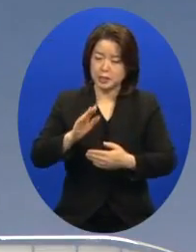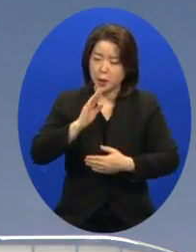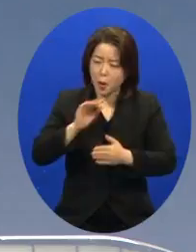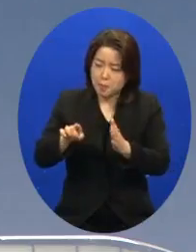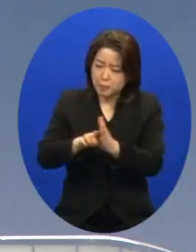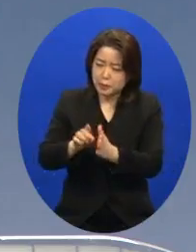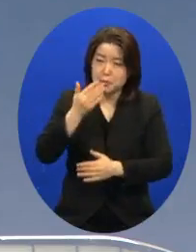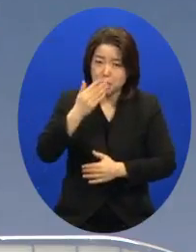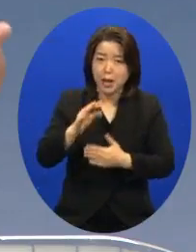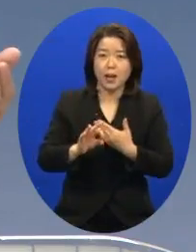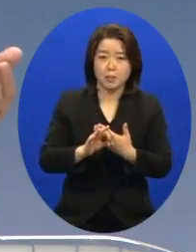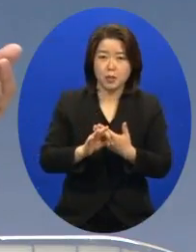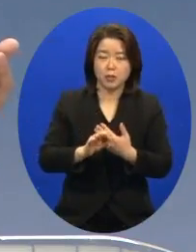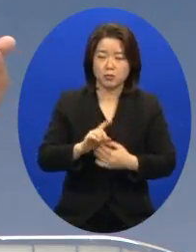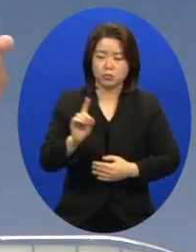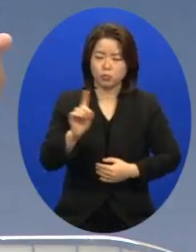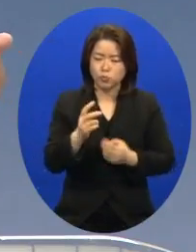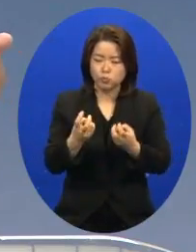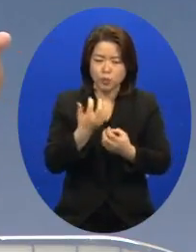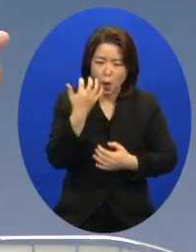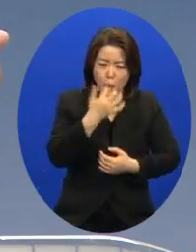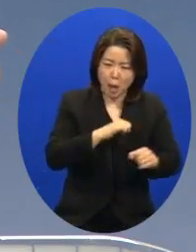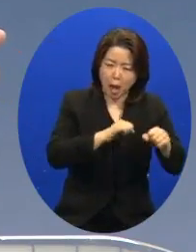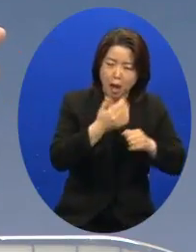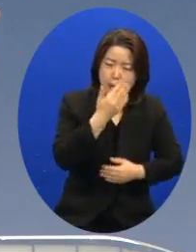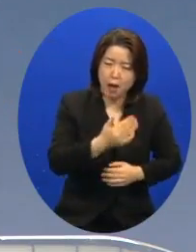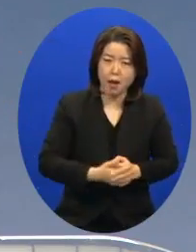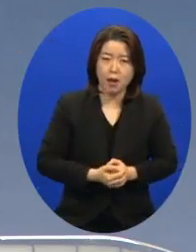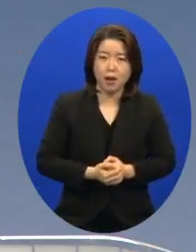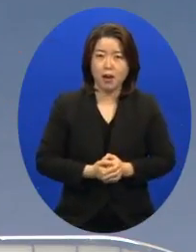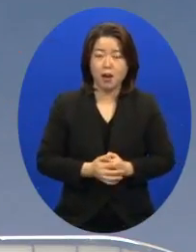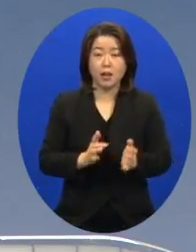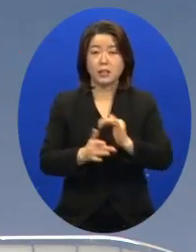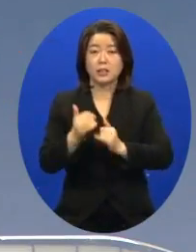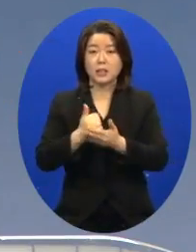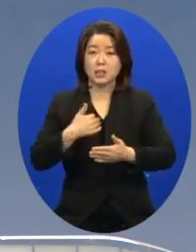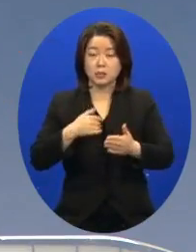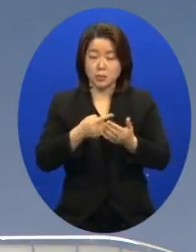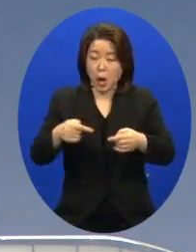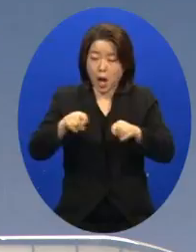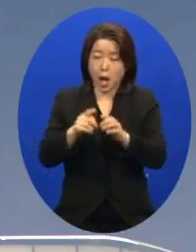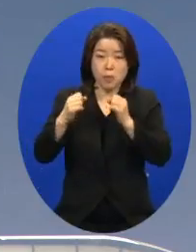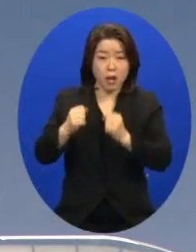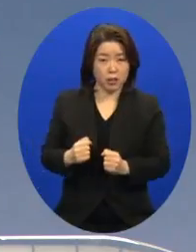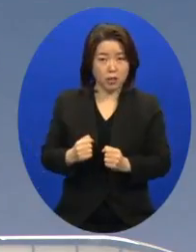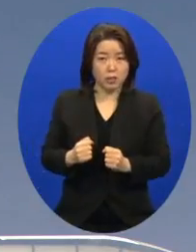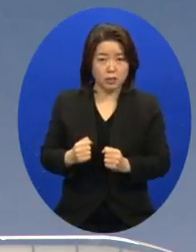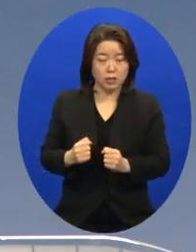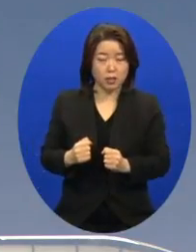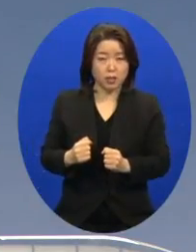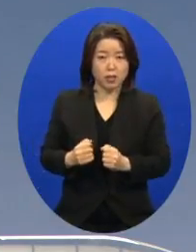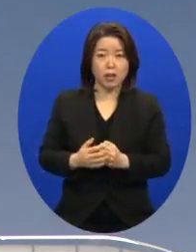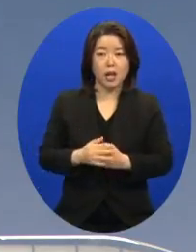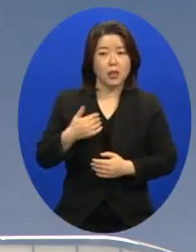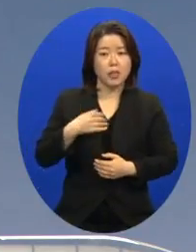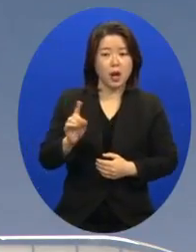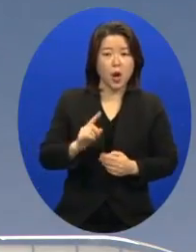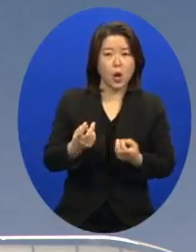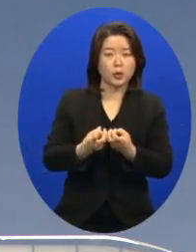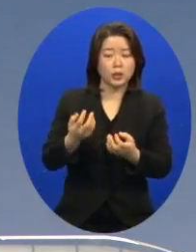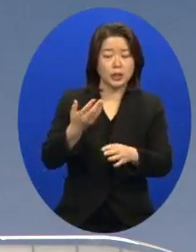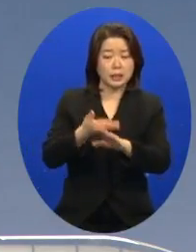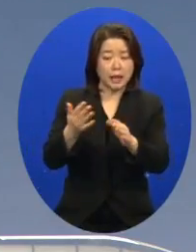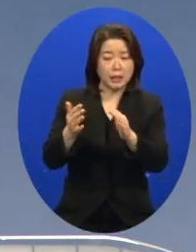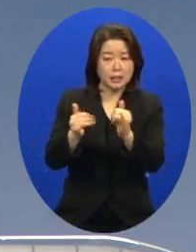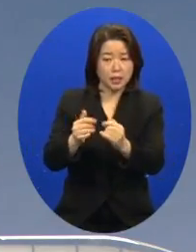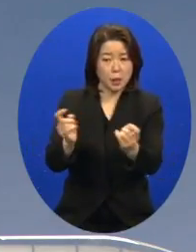어떻게 음행을 할 수 있습니다 예수님이 지금 내 나와 같이 계신데 내가 어떻게 다른 사람과